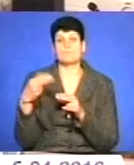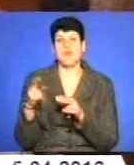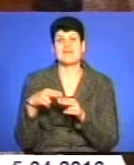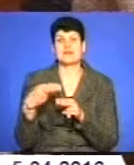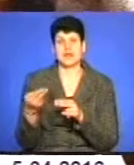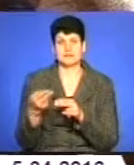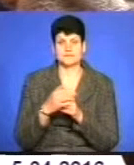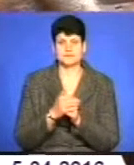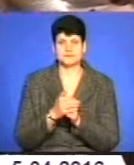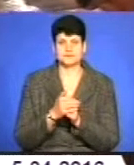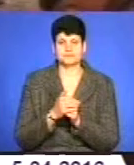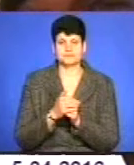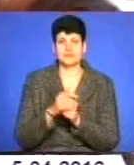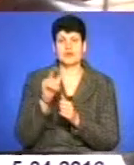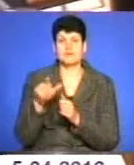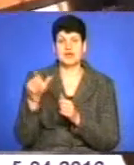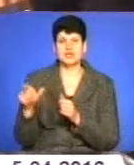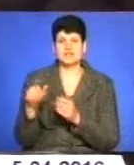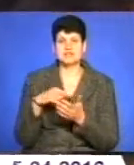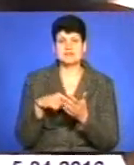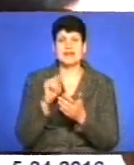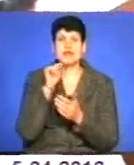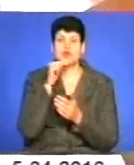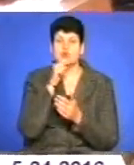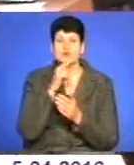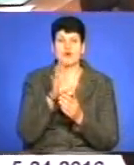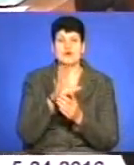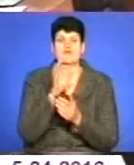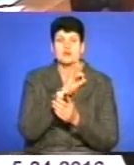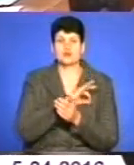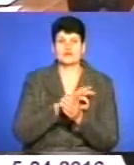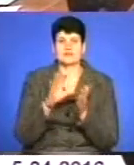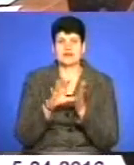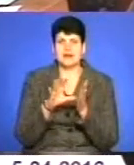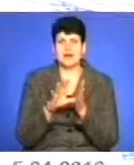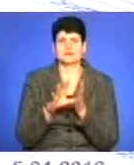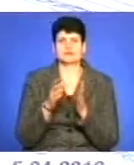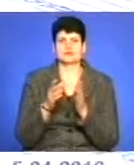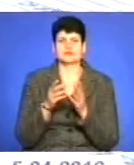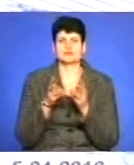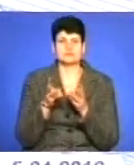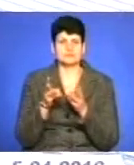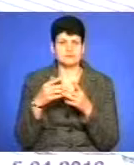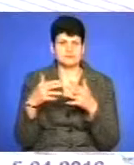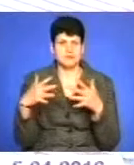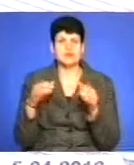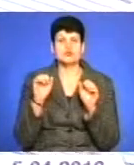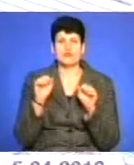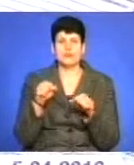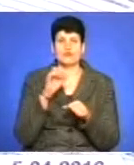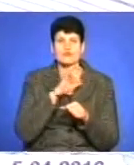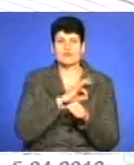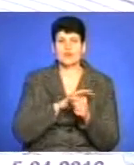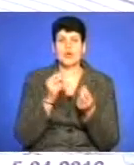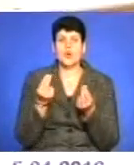повертати. Мешканці міста, які економно використовували енергетичні ресурси і зекономили житлові субсидії, зможуть